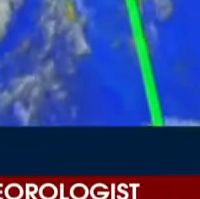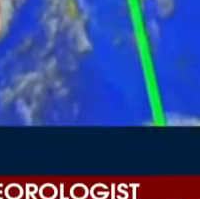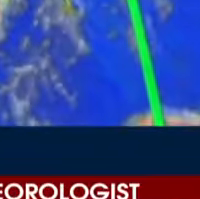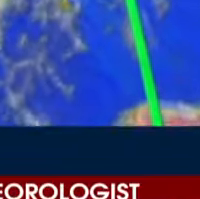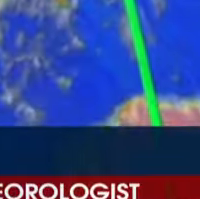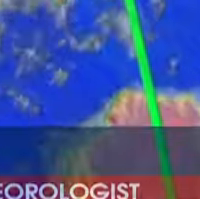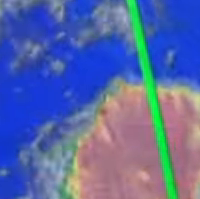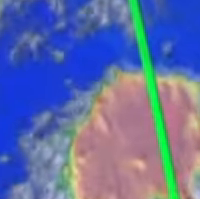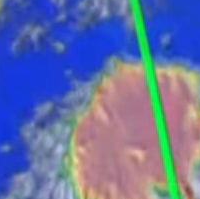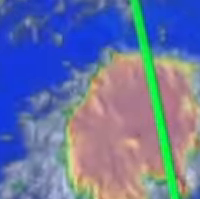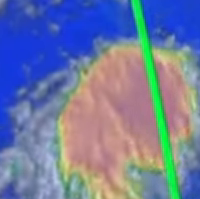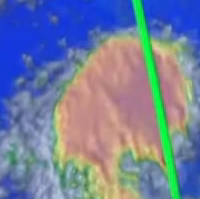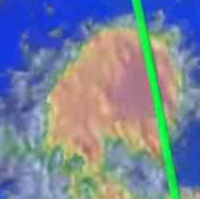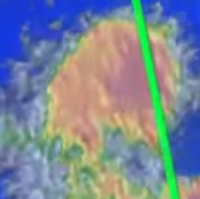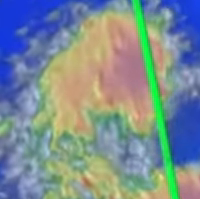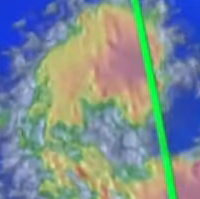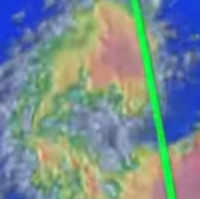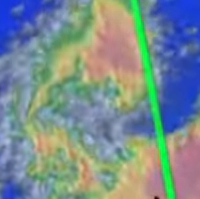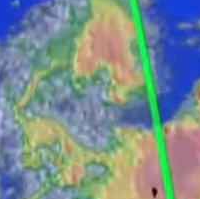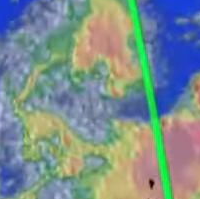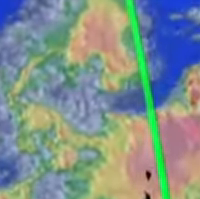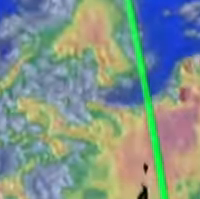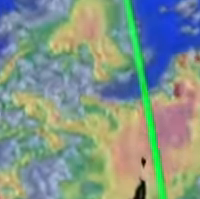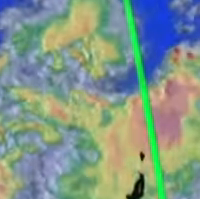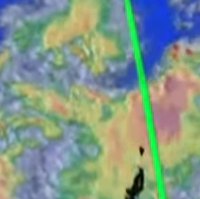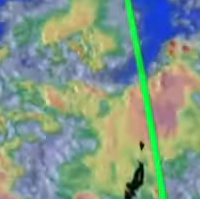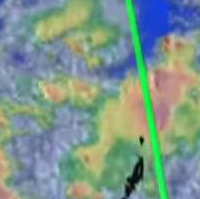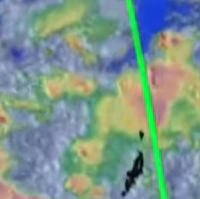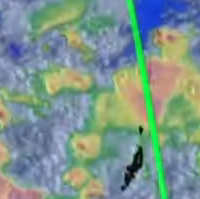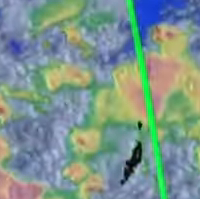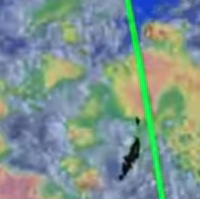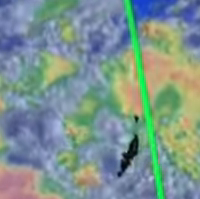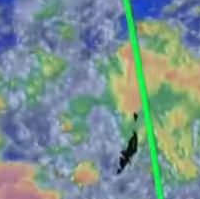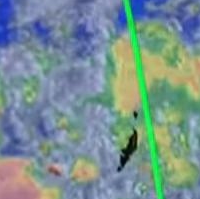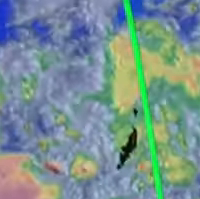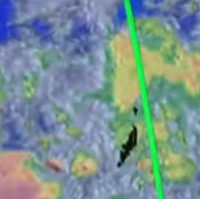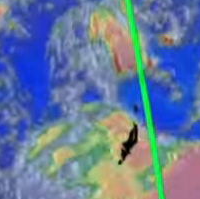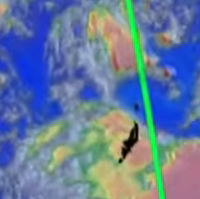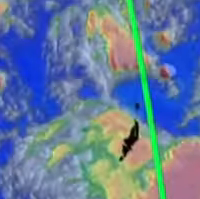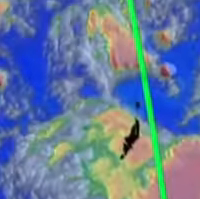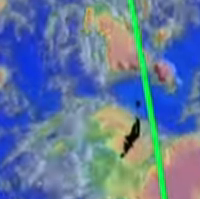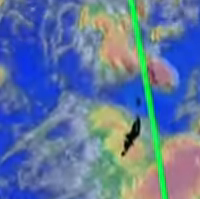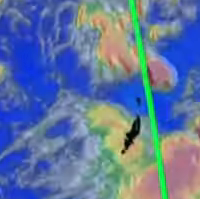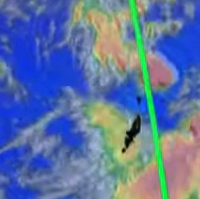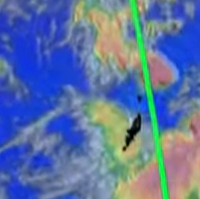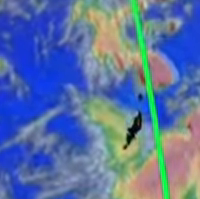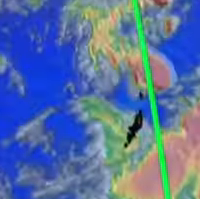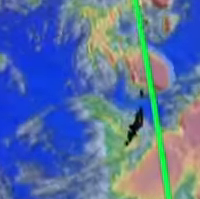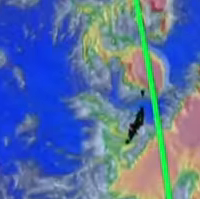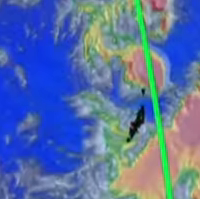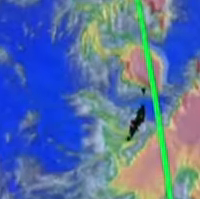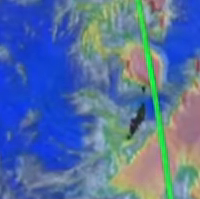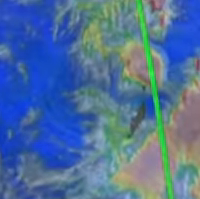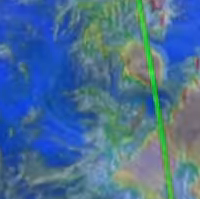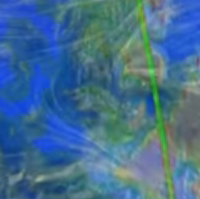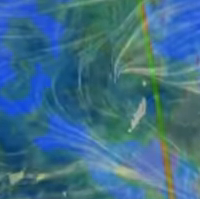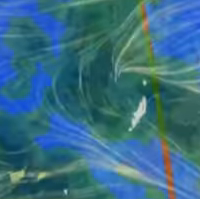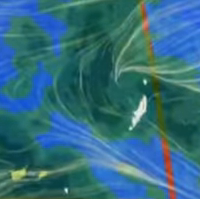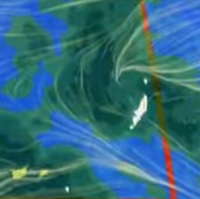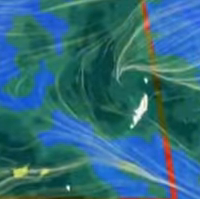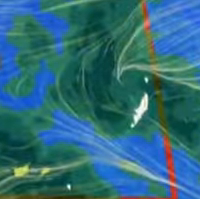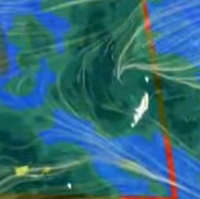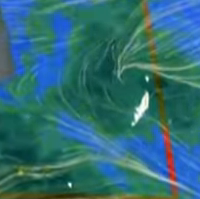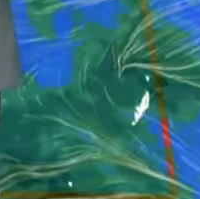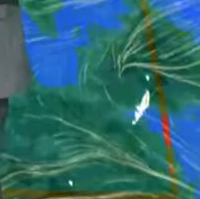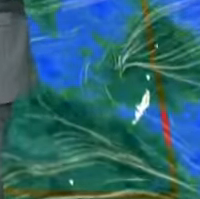mga thunderstorms pa rin nabuo at nagpaulan ngayong hapon. Ganitong panahon din ang aasahan sa maraming lugar bukas. Nakalayo na